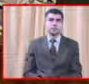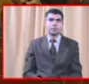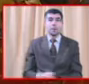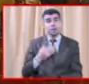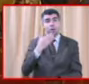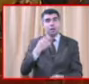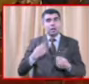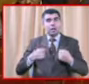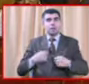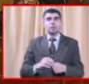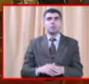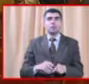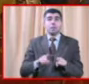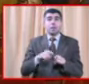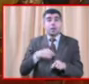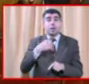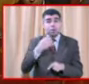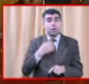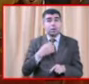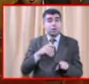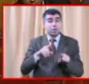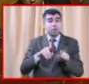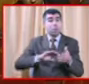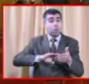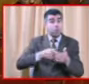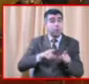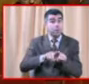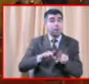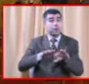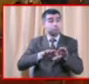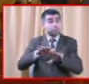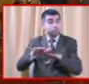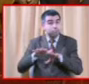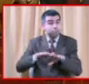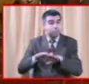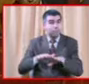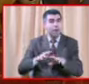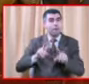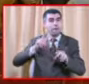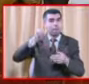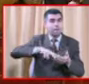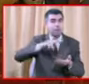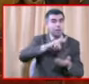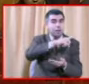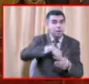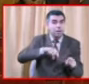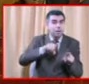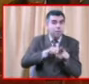رئيس، نحن بدورنا نطالب بإجراءات عملية الفك العزلة عن المناطق